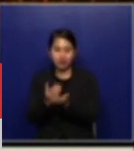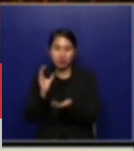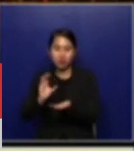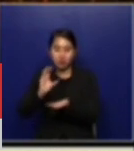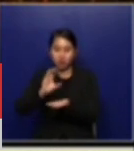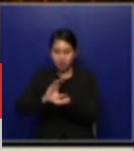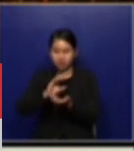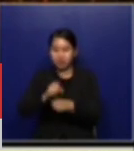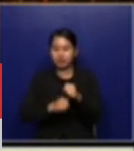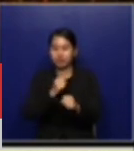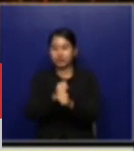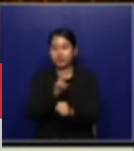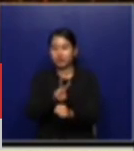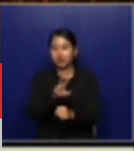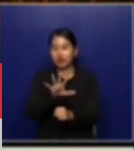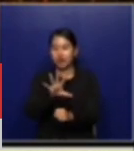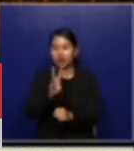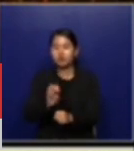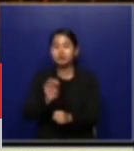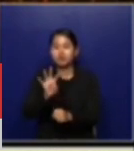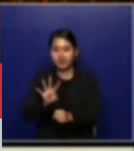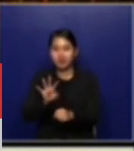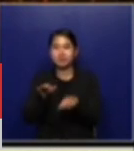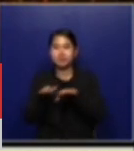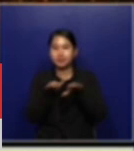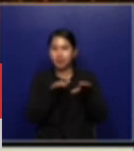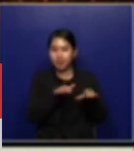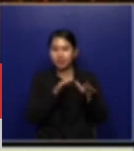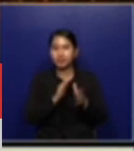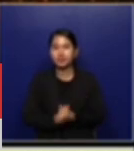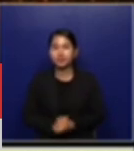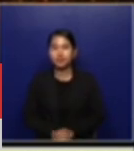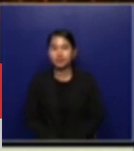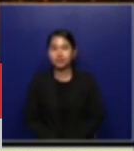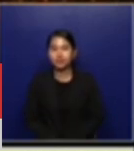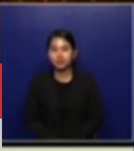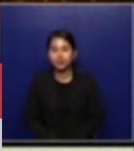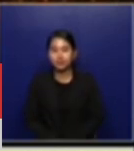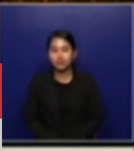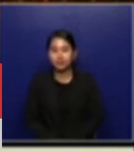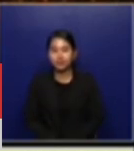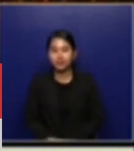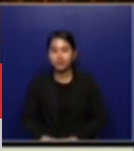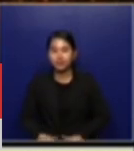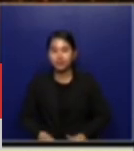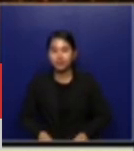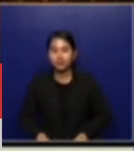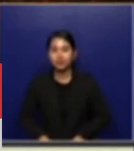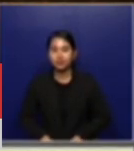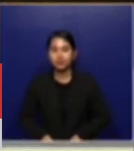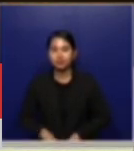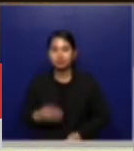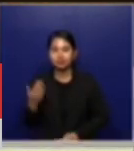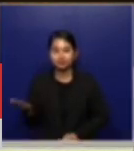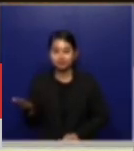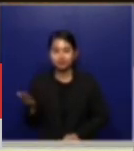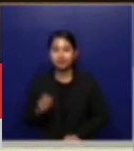นะครับในปี2564ครับผม ครับรับผ่อนครับเชิญนะ